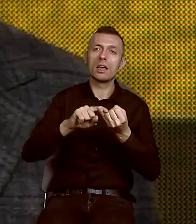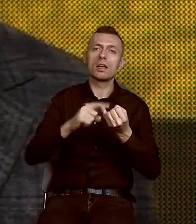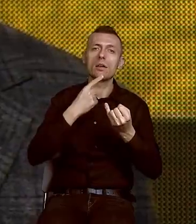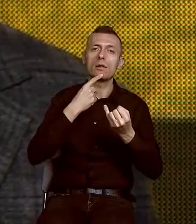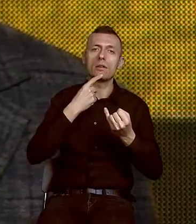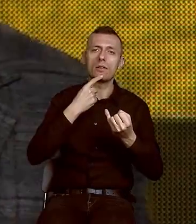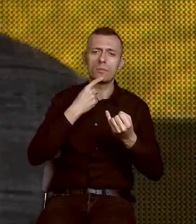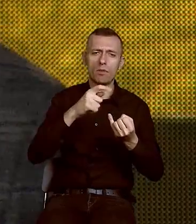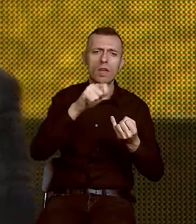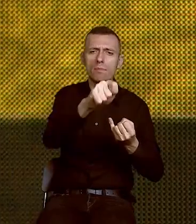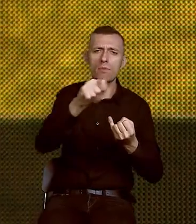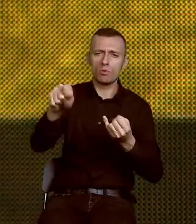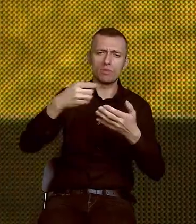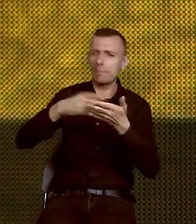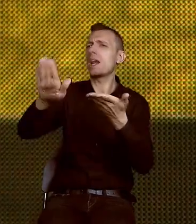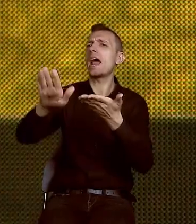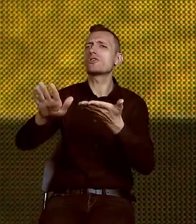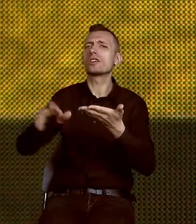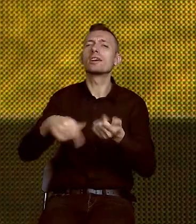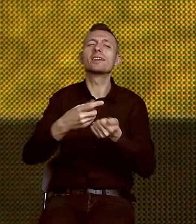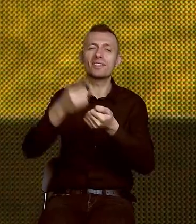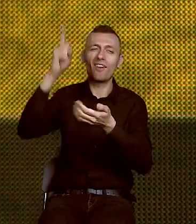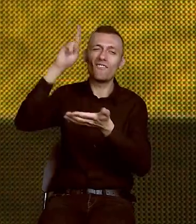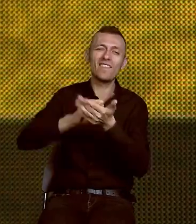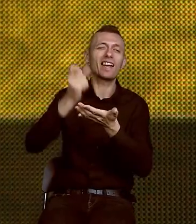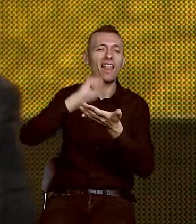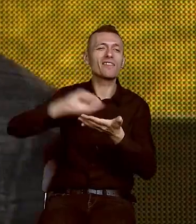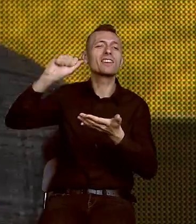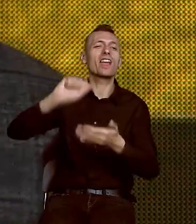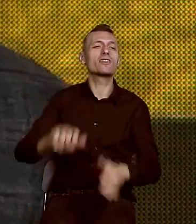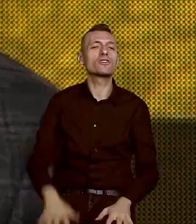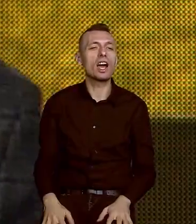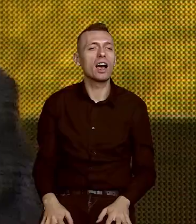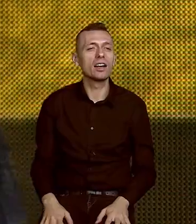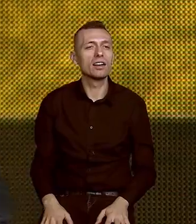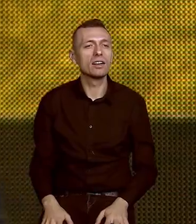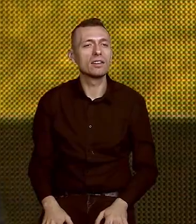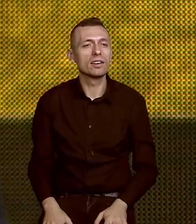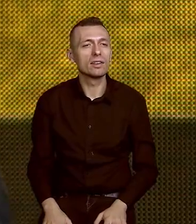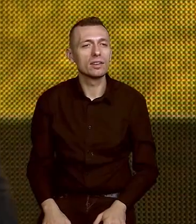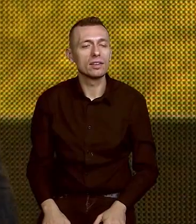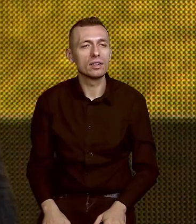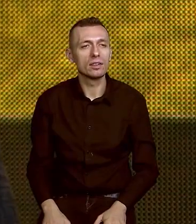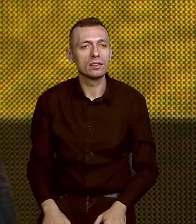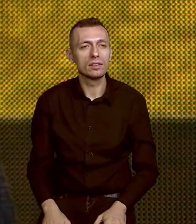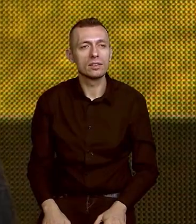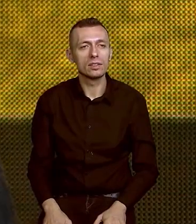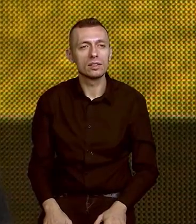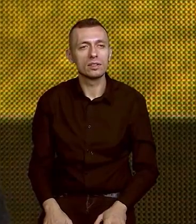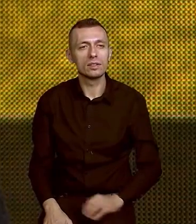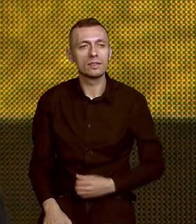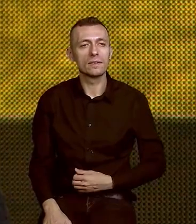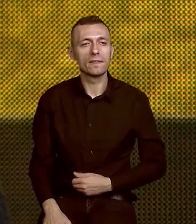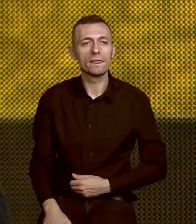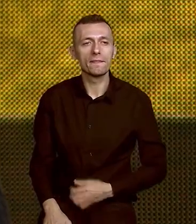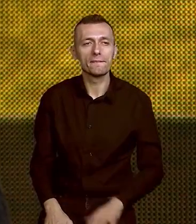pokusa? Tak. To jest pokusa, by ulec pożądaniu. Próba